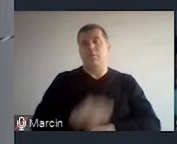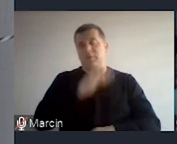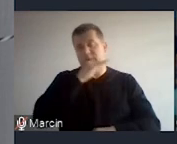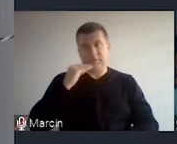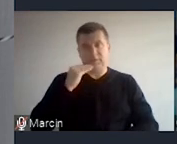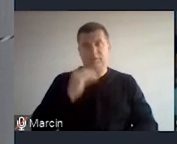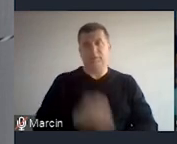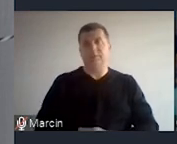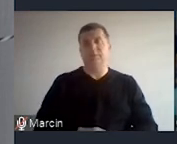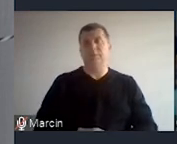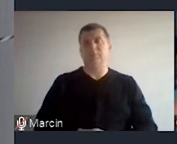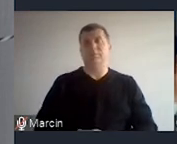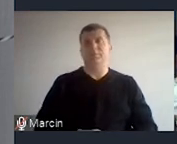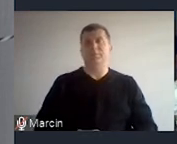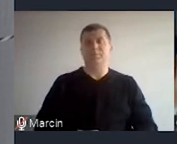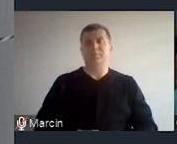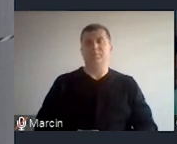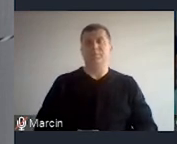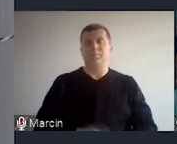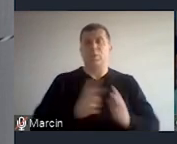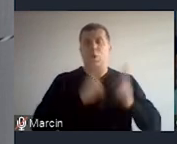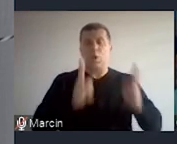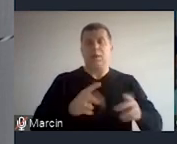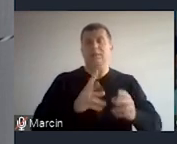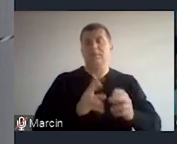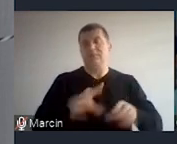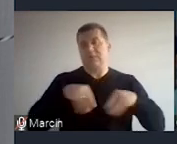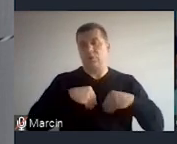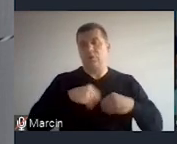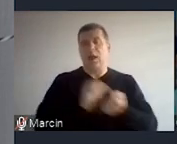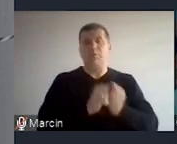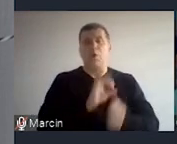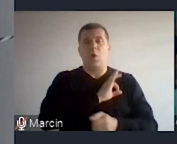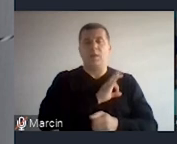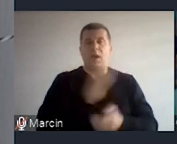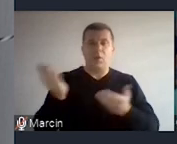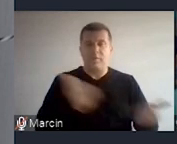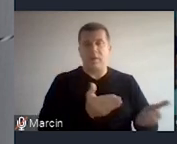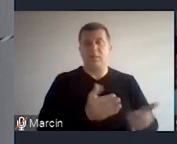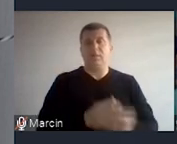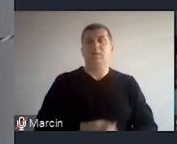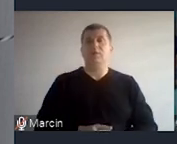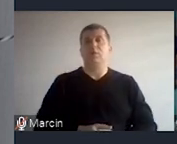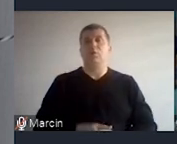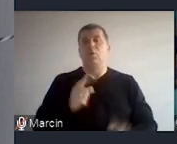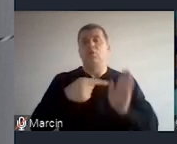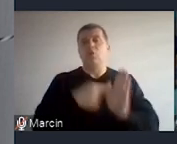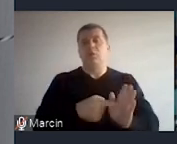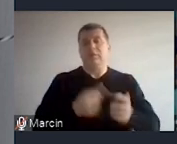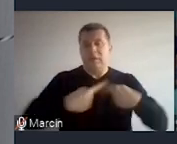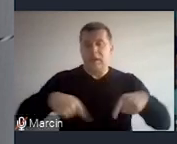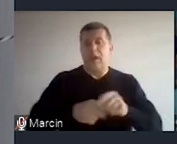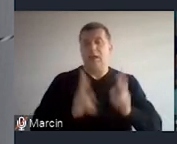załatwić, sprawę. Okres zatrudnienia czy oddelegowania takiego człowieka dotyczy okresu